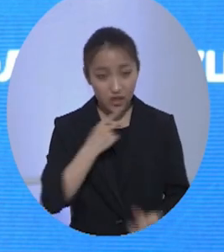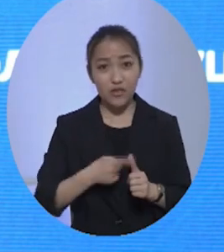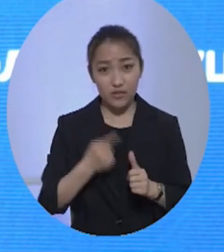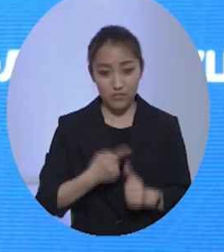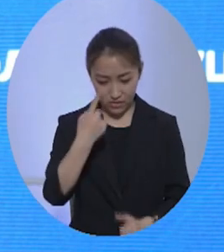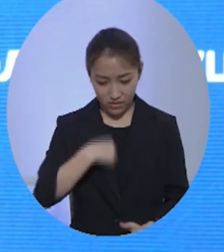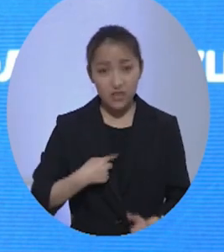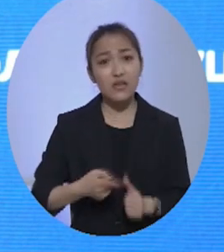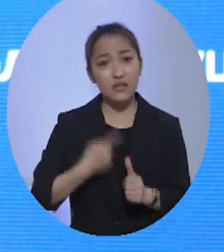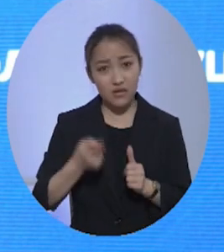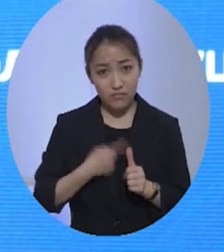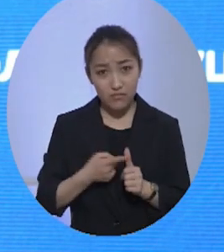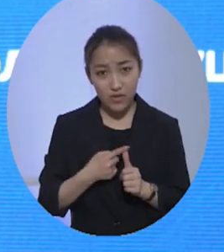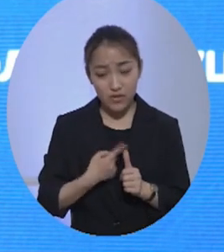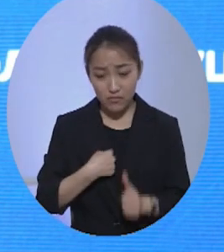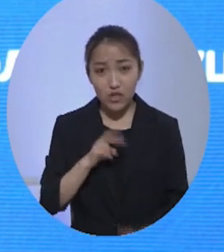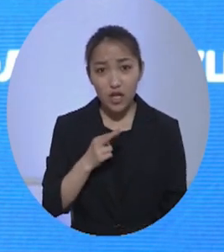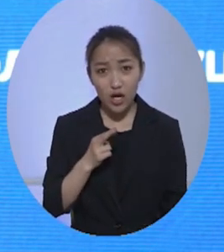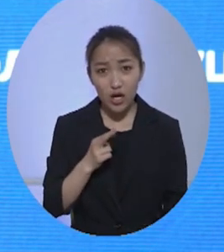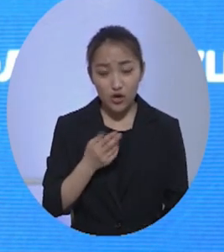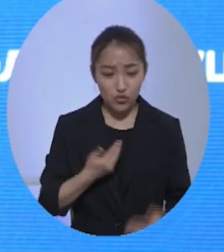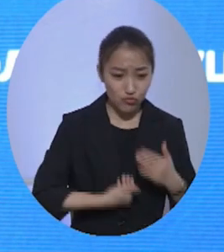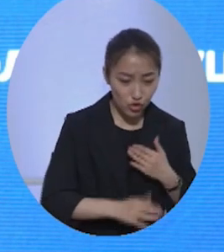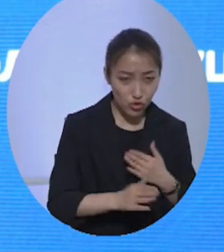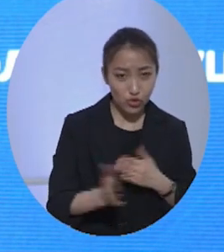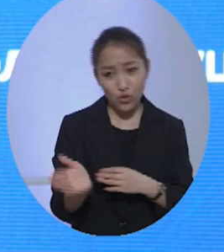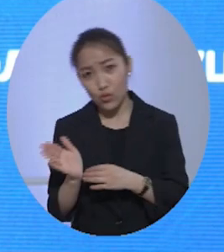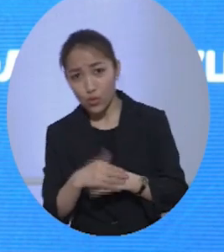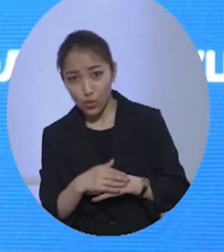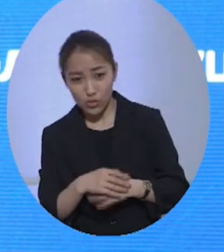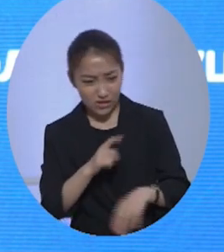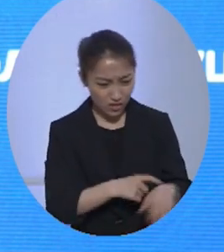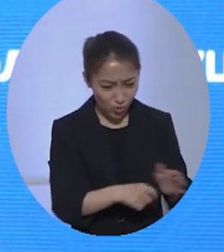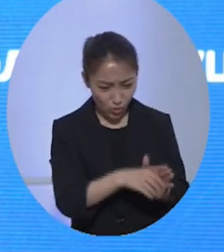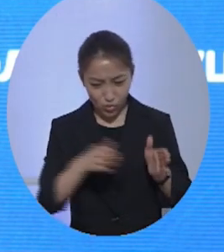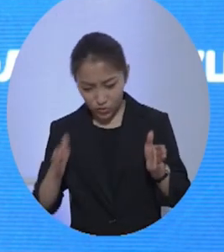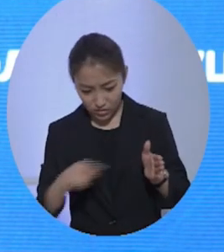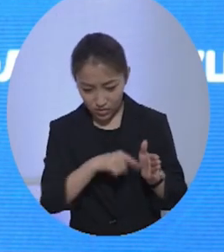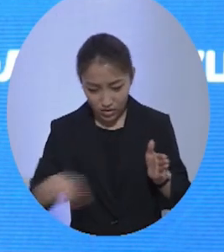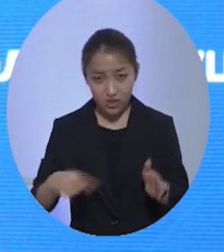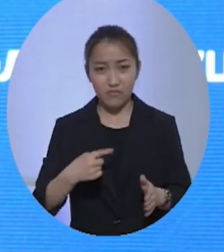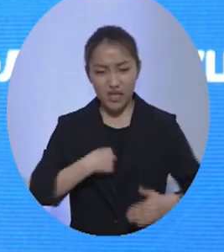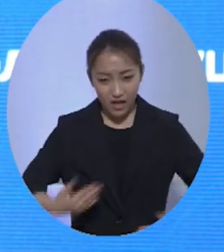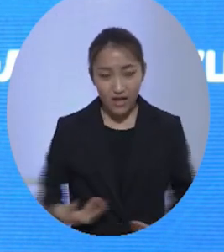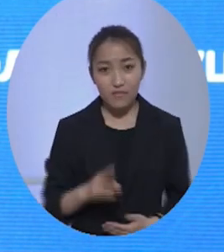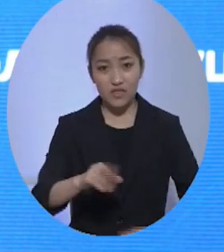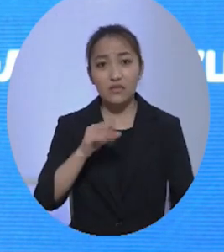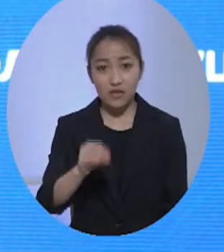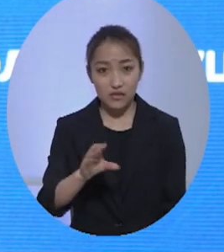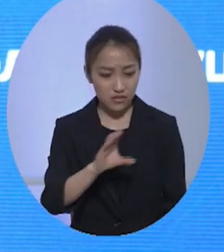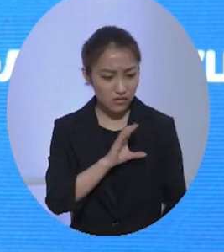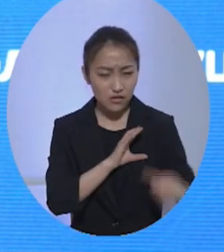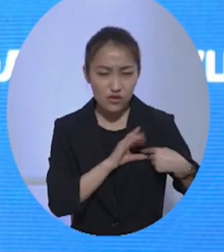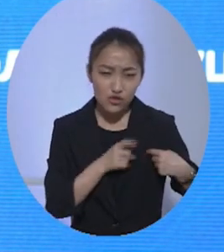Би юуны төлөө энэ хүн өх төрх хоёрын энэ агуу гой хугацаанд яаж амьдрах хэвтэй юм бэ? Миний сэтгэл юунд дээр